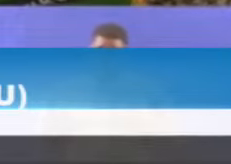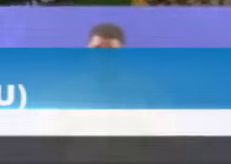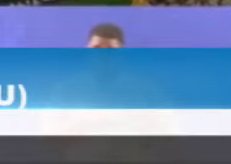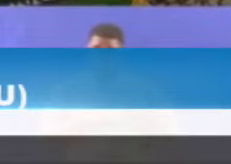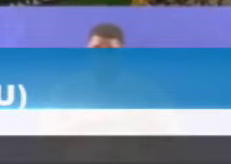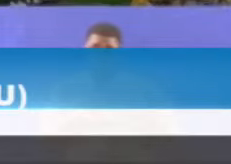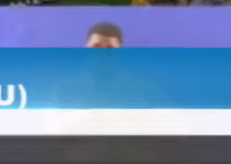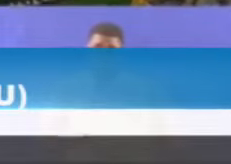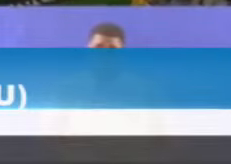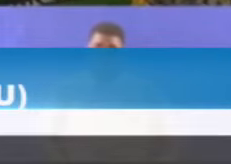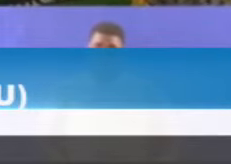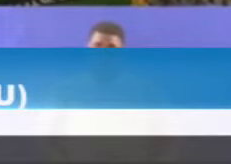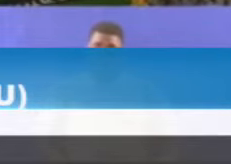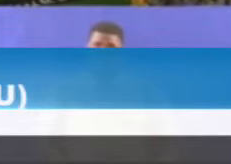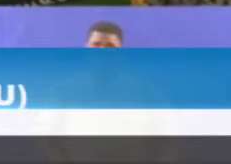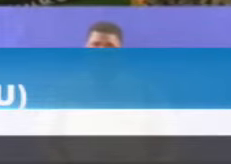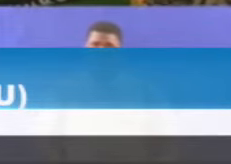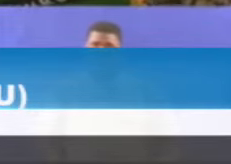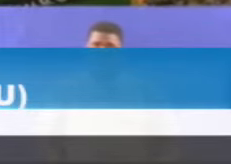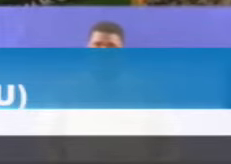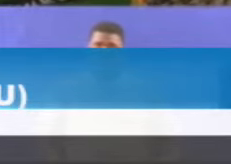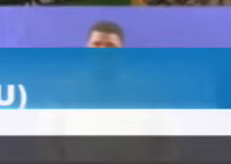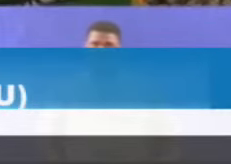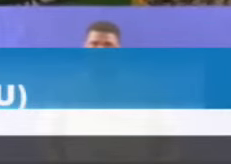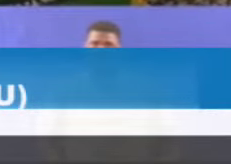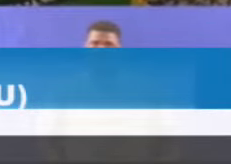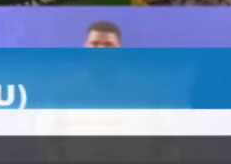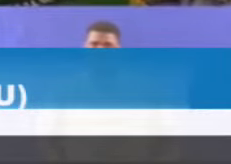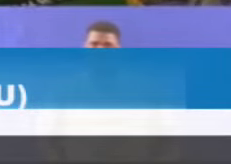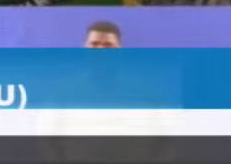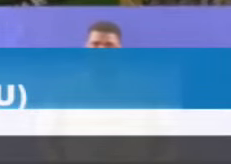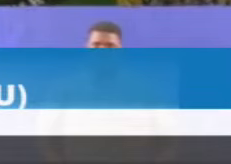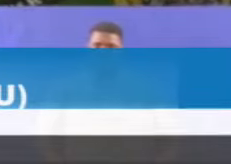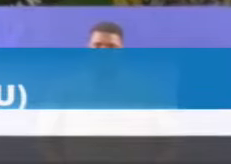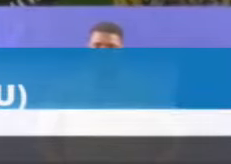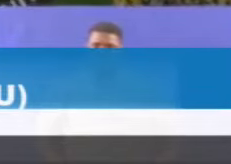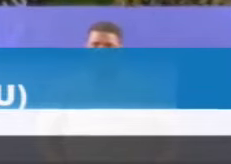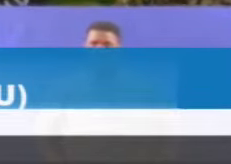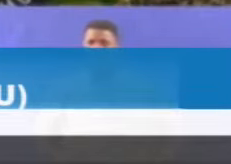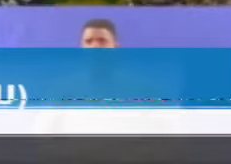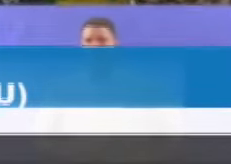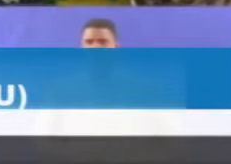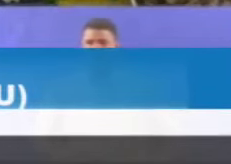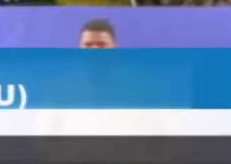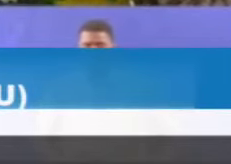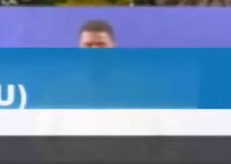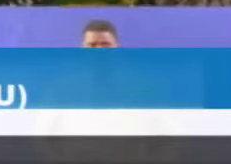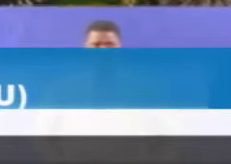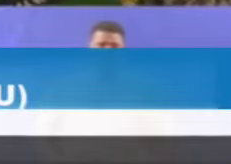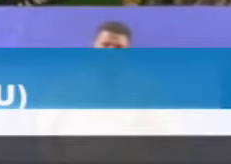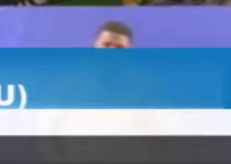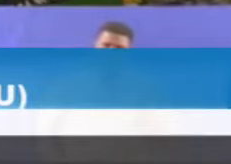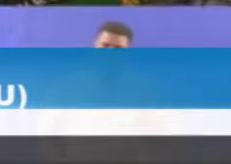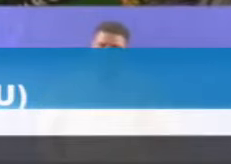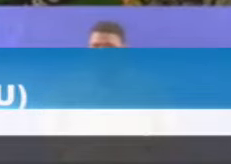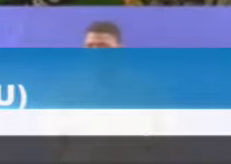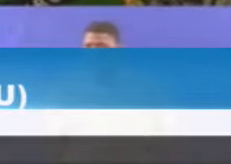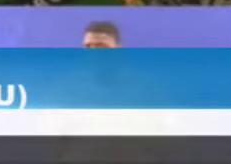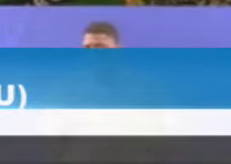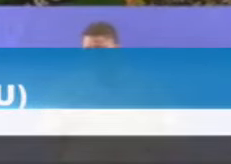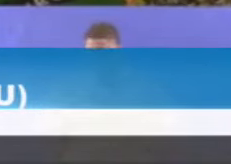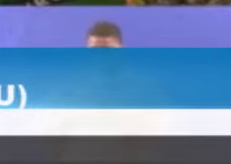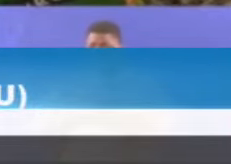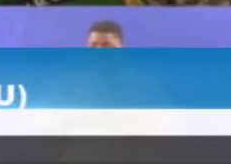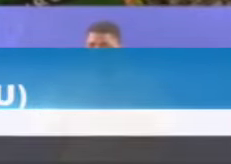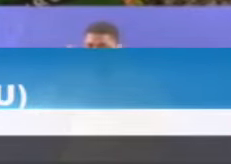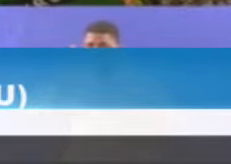viongozi wa dini, na tumebarikiwa kuwa na viongozi wa dini ya Kiislamu pamoja na wawakilishi wa Kristo. Ninaomba